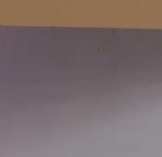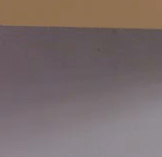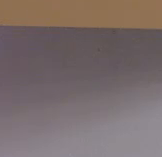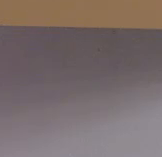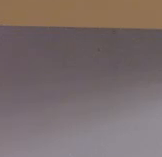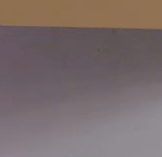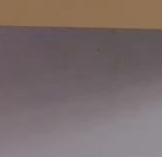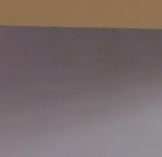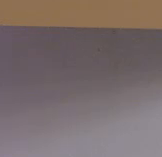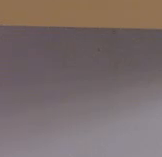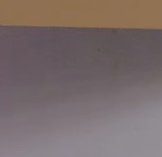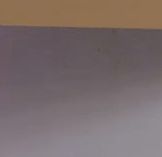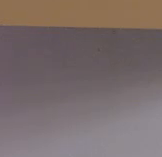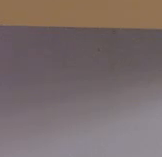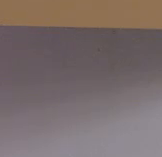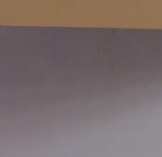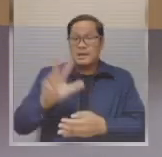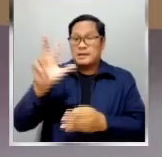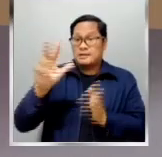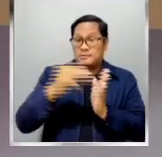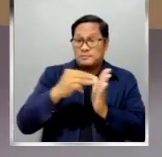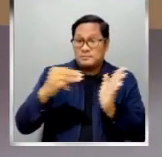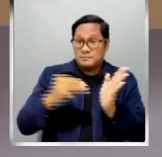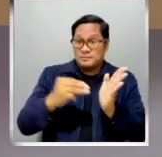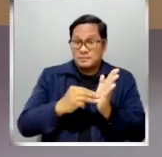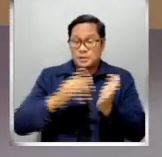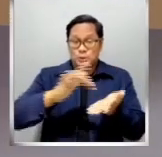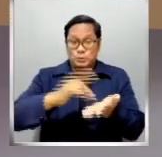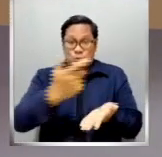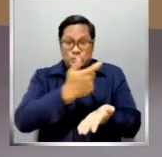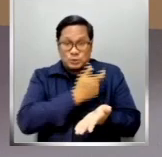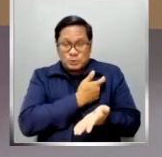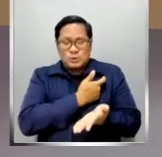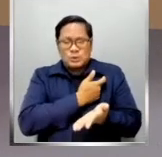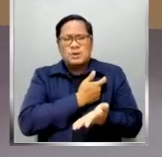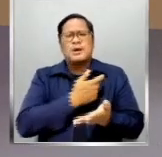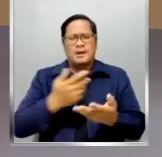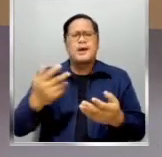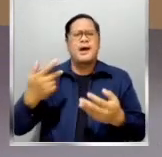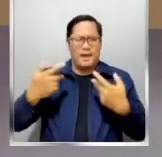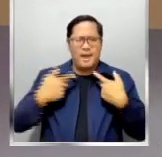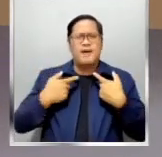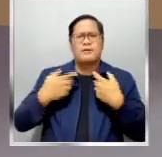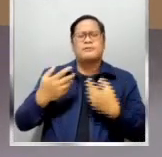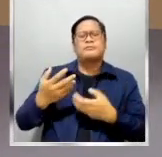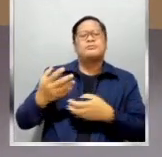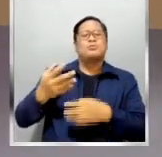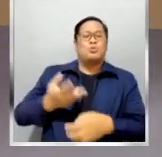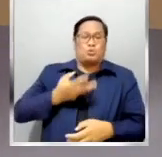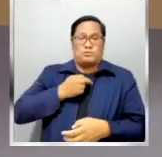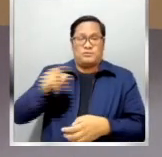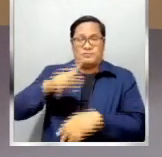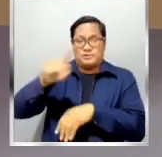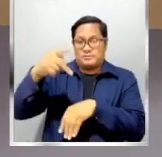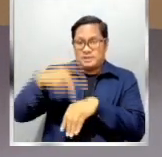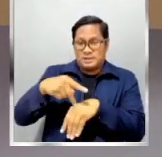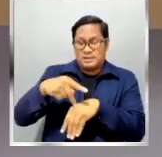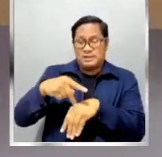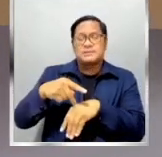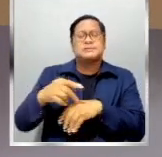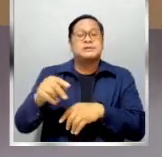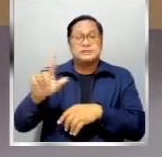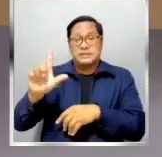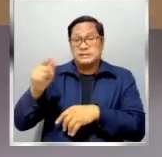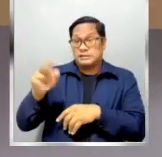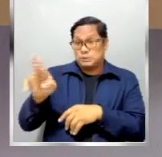Nasa 3 milyong doses lang ng bakuna kontra COVID-19 ang hawak ng Pilipinas. Sa ilang lokal na pamahalaan nga, kulang na